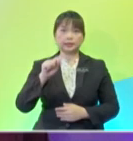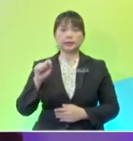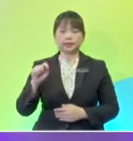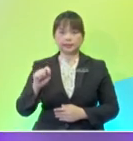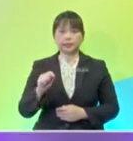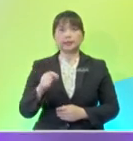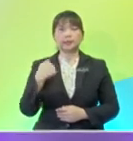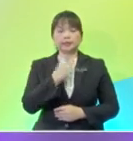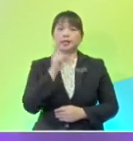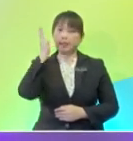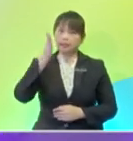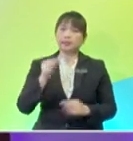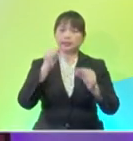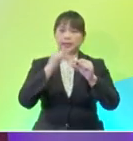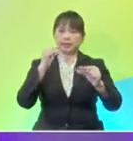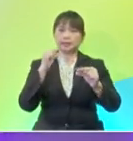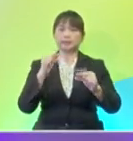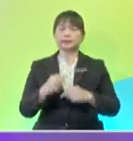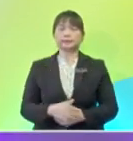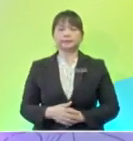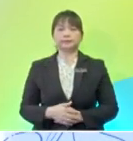beli kita garis yaitu pergi